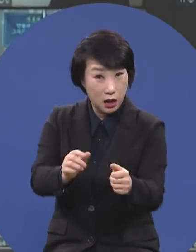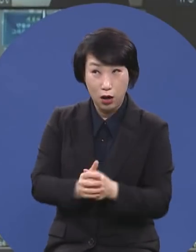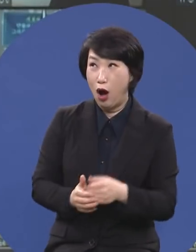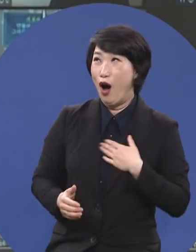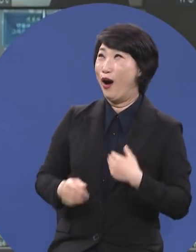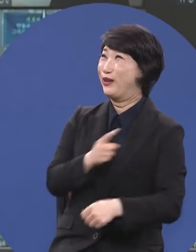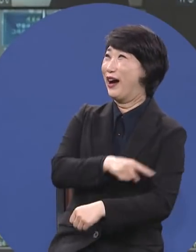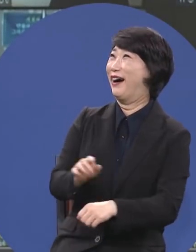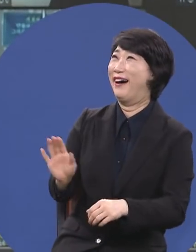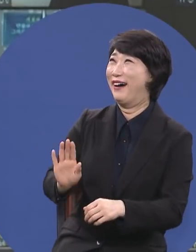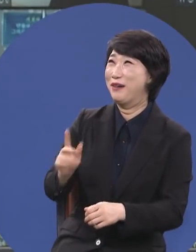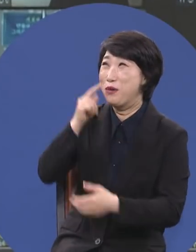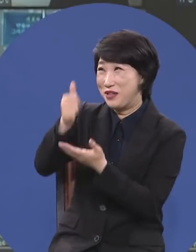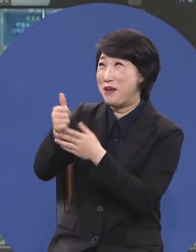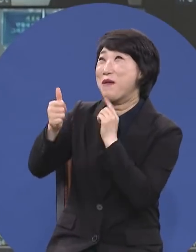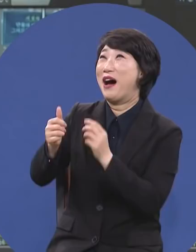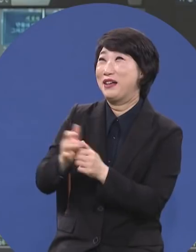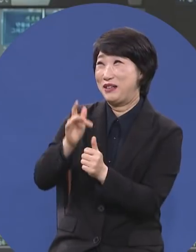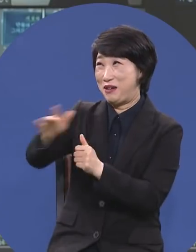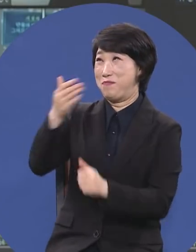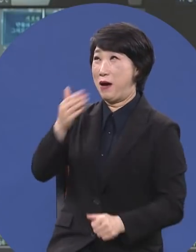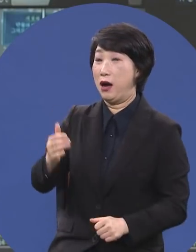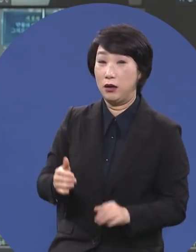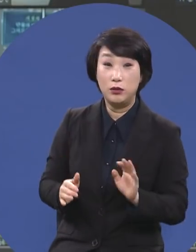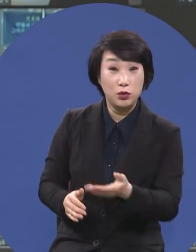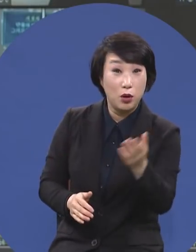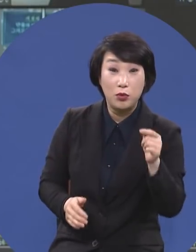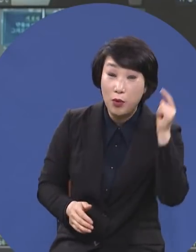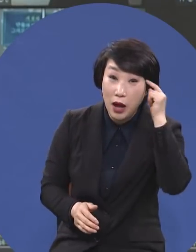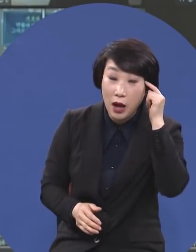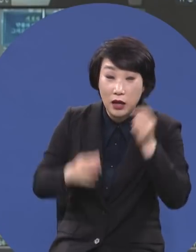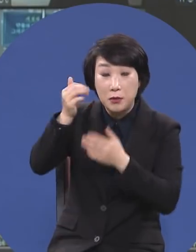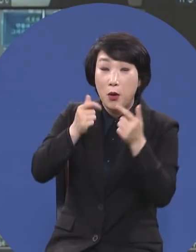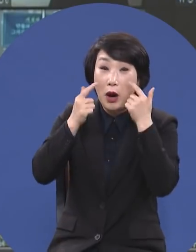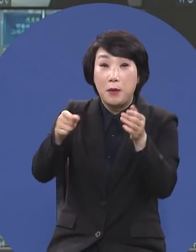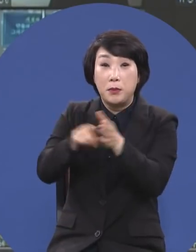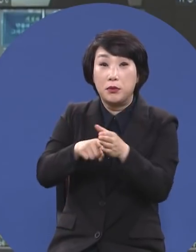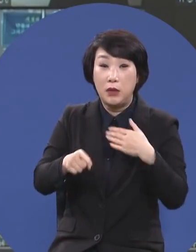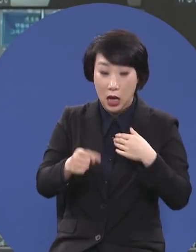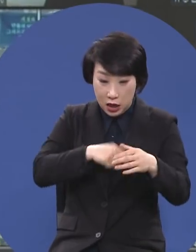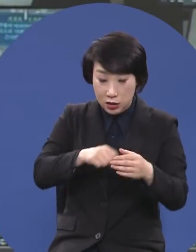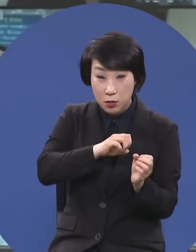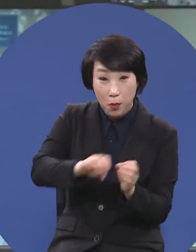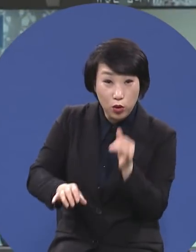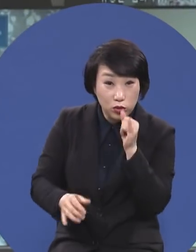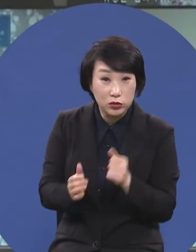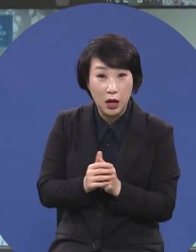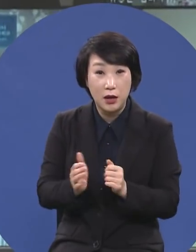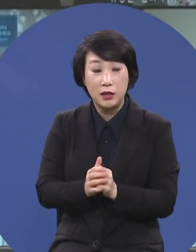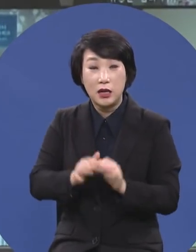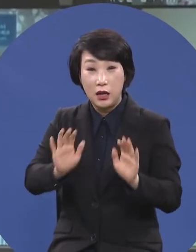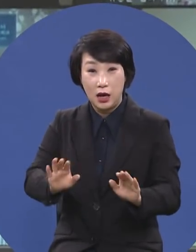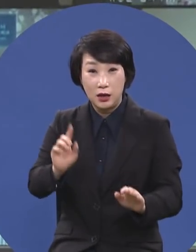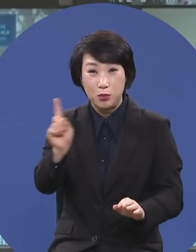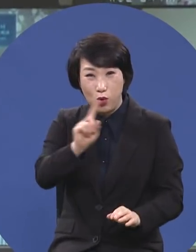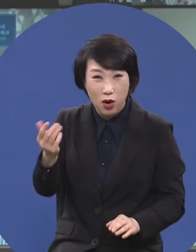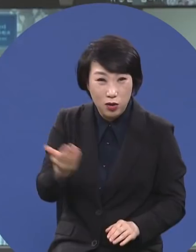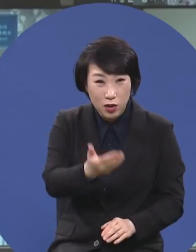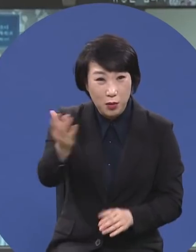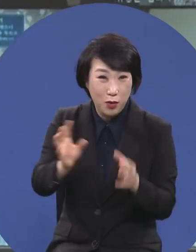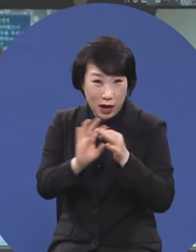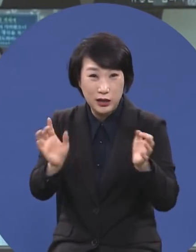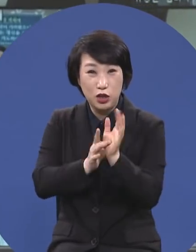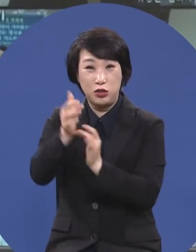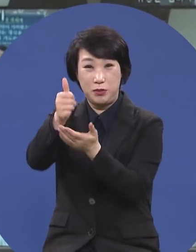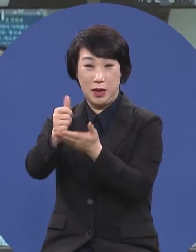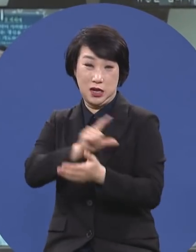그건 목사님만 하는 것인데요. 예, 하나님의 확신이 내게도 무너집니다. 무엇인지 내 이름으로 구하라. 내가 시행하리라.